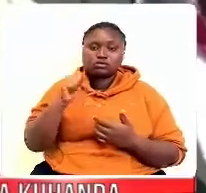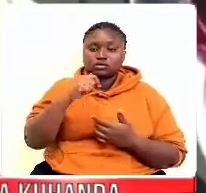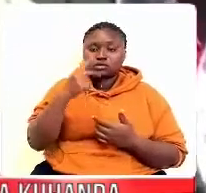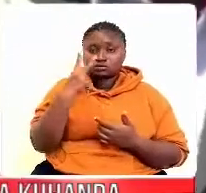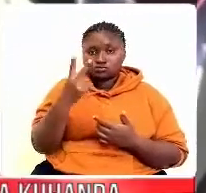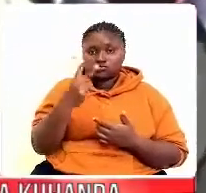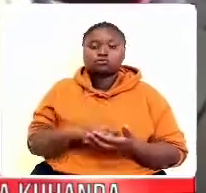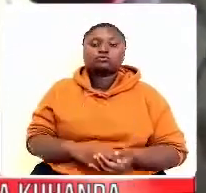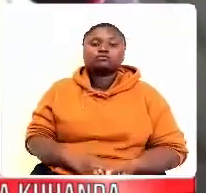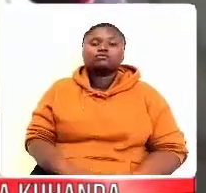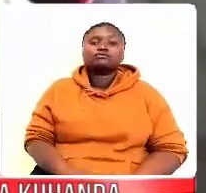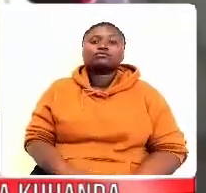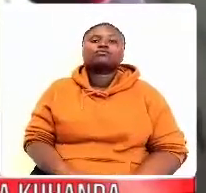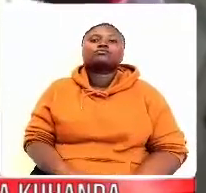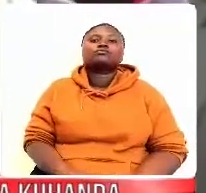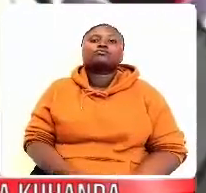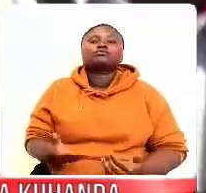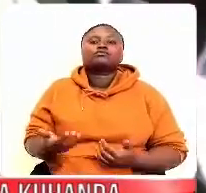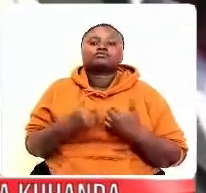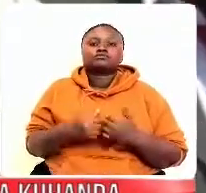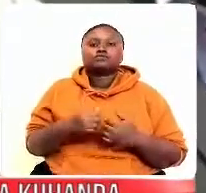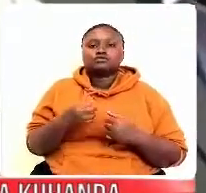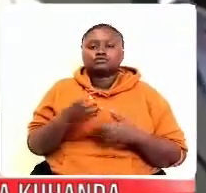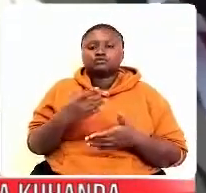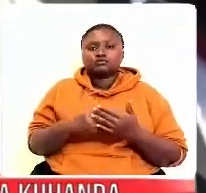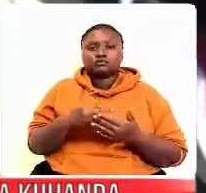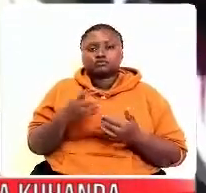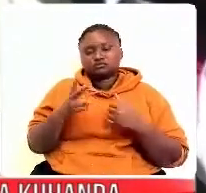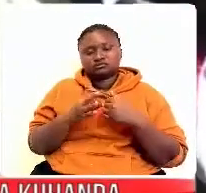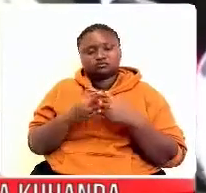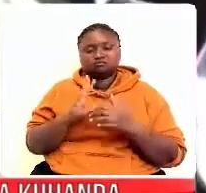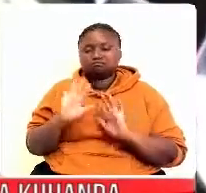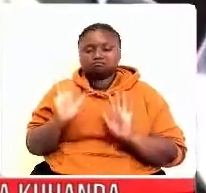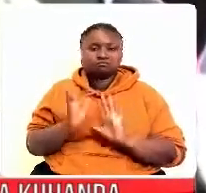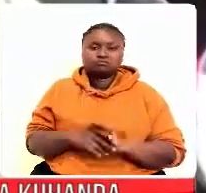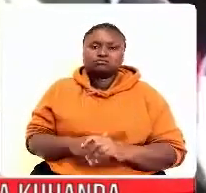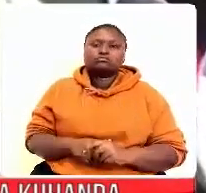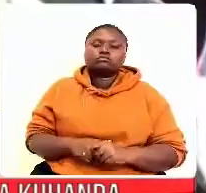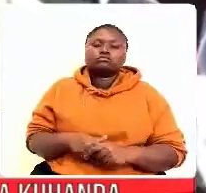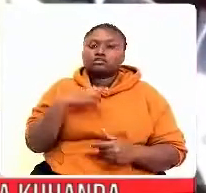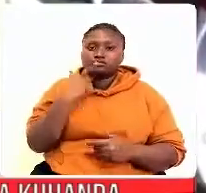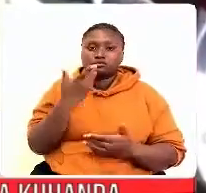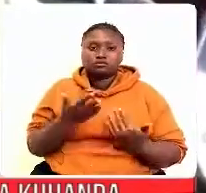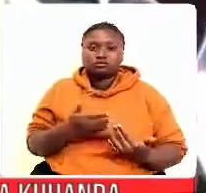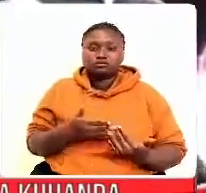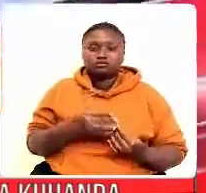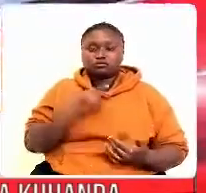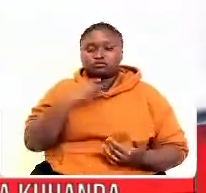Hiyo shamba itoe kunia 8. Haitawezekana. Kwa hivyo itamaanisha hii inji inaanza kuisha tu kwa chakula.